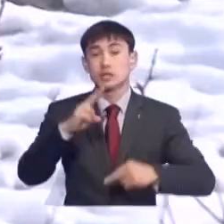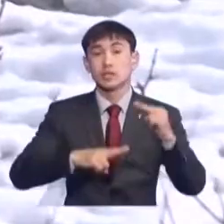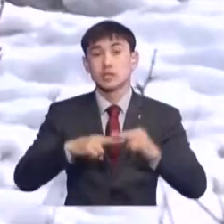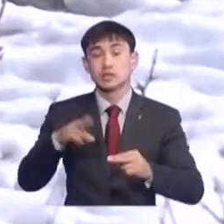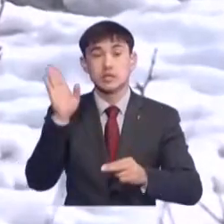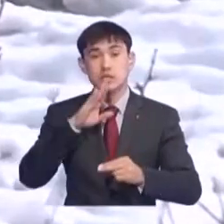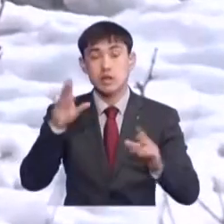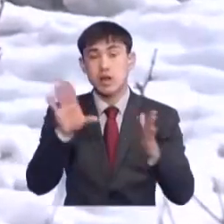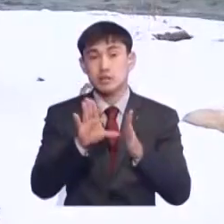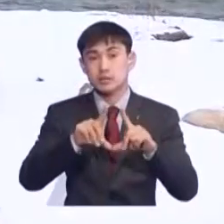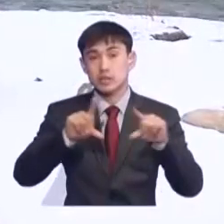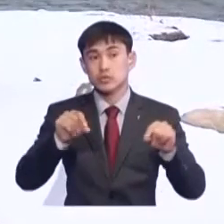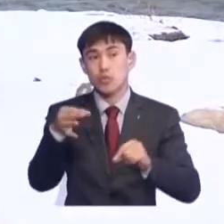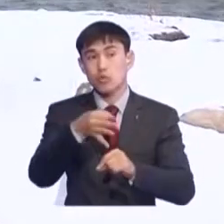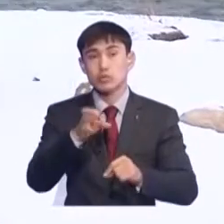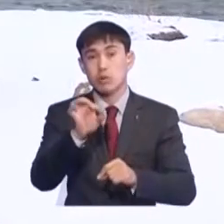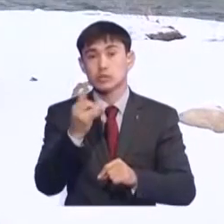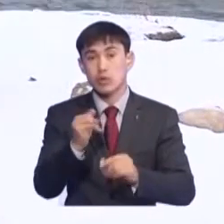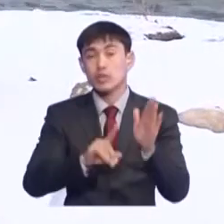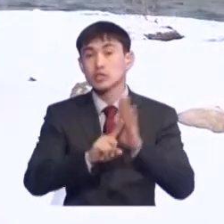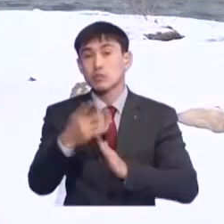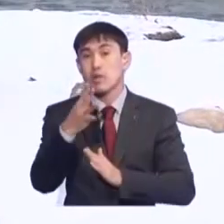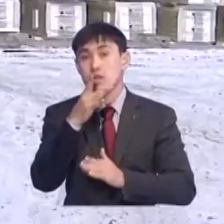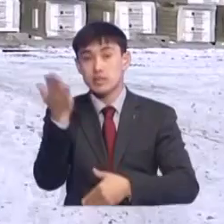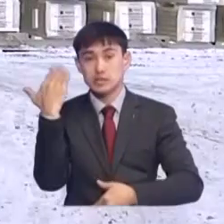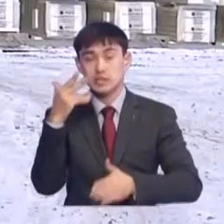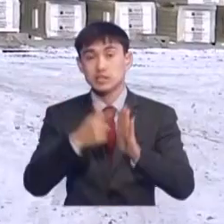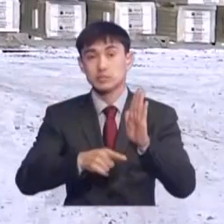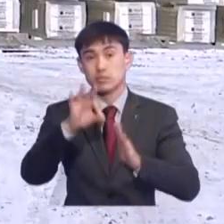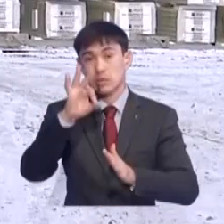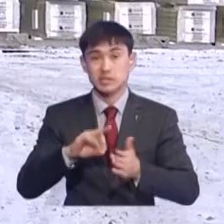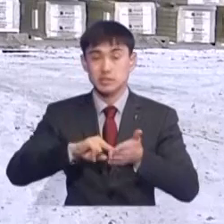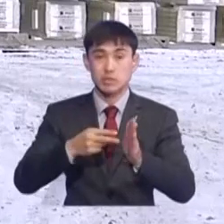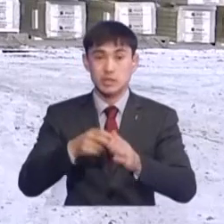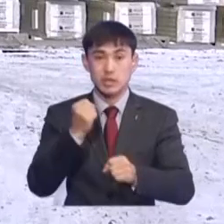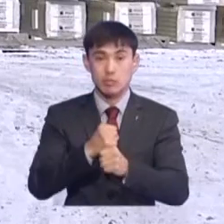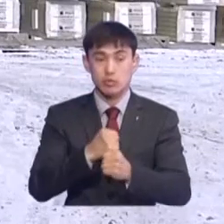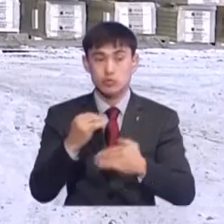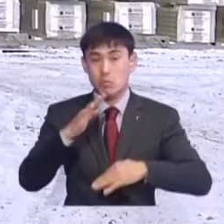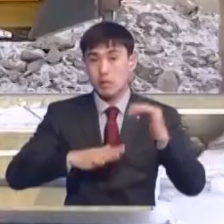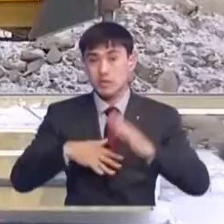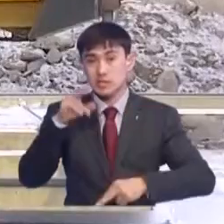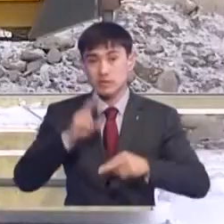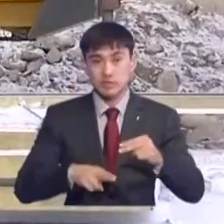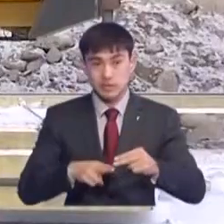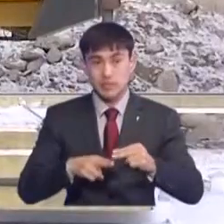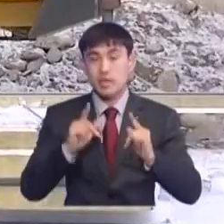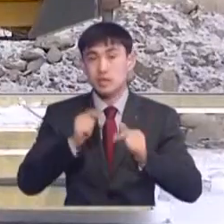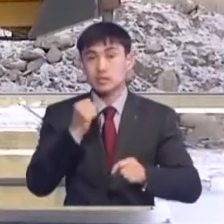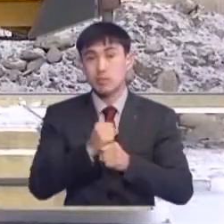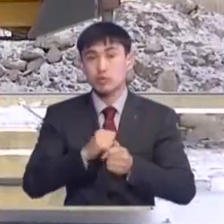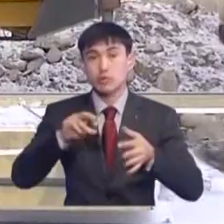гидроэлектростанции на озере бас началось 5 лет назад 70% запланированных работ уже практически завершены Согласно